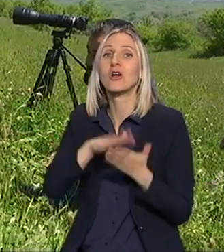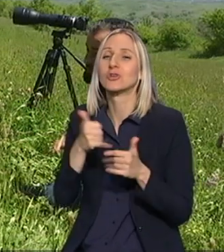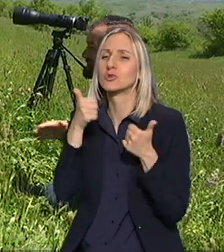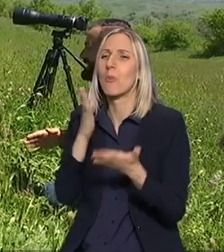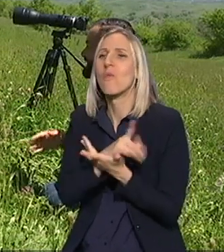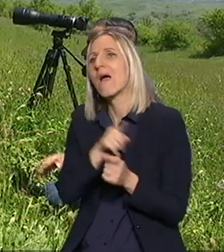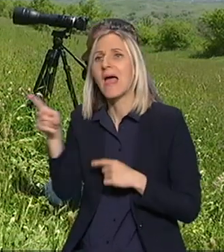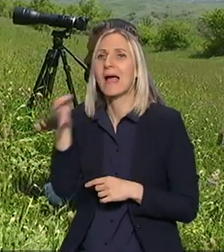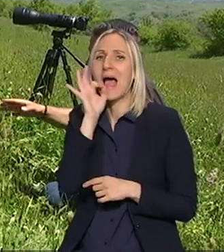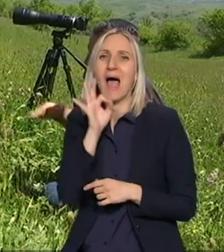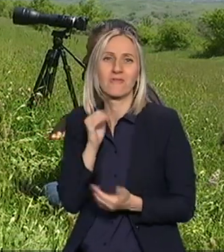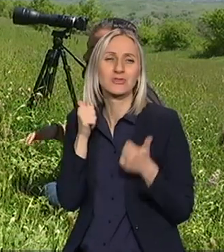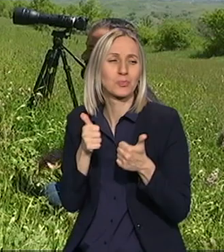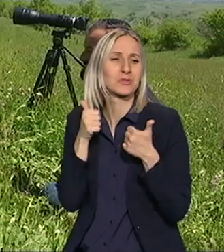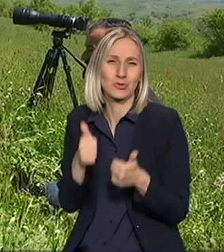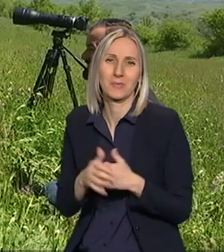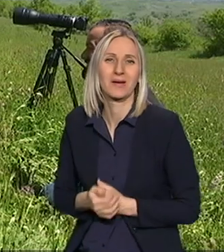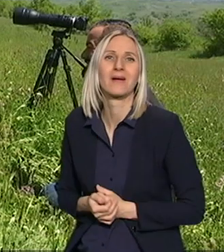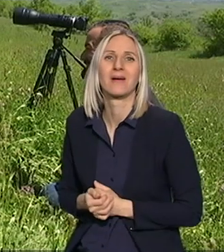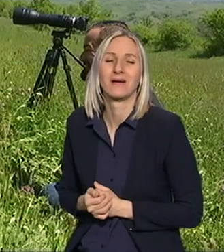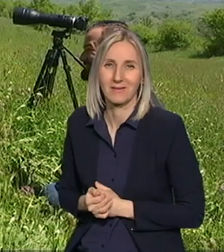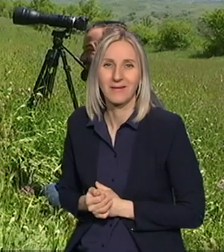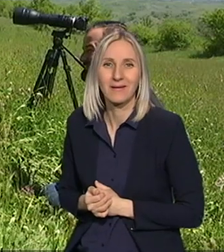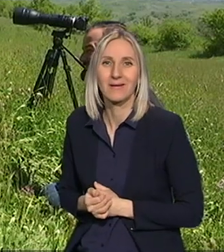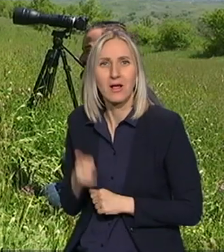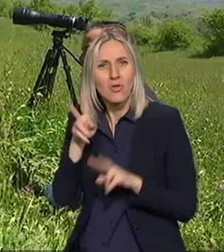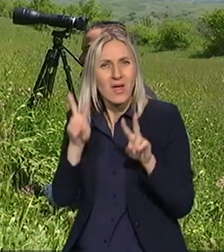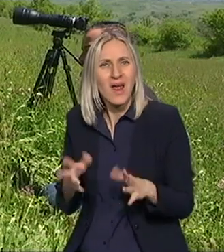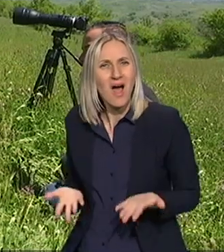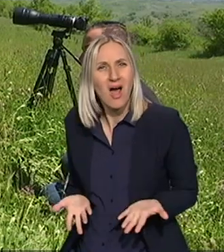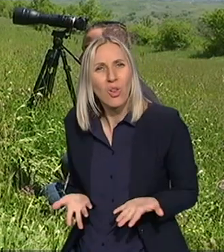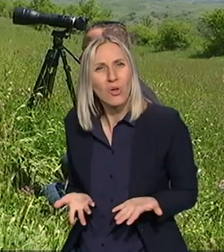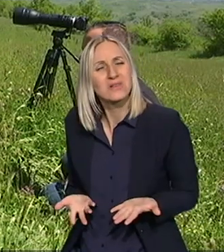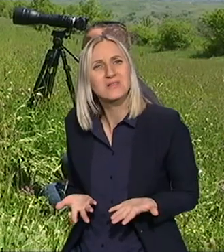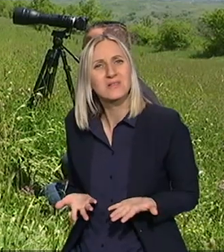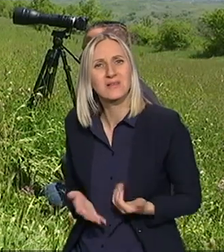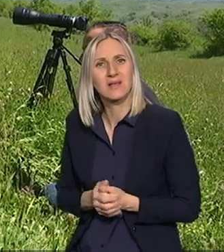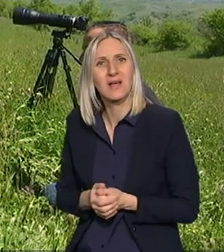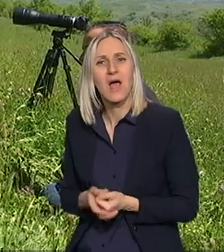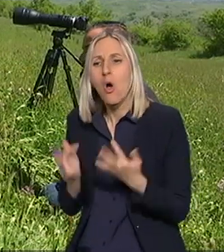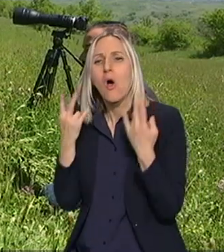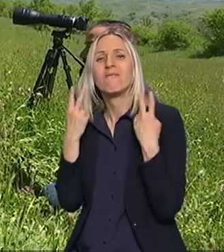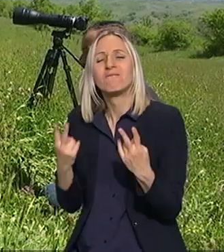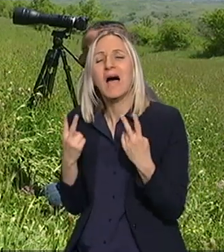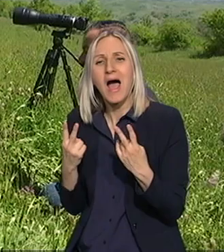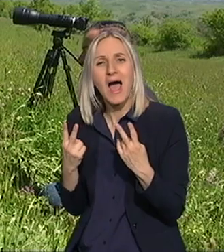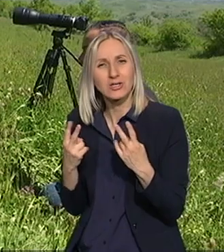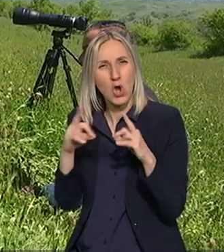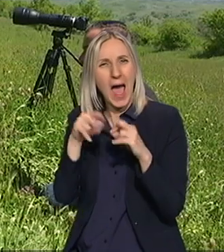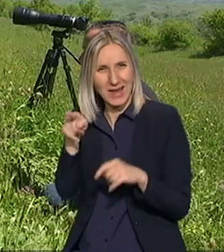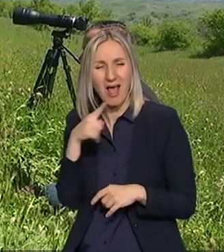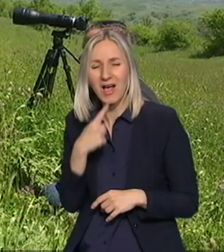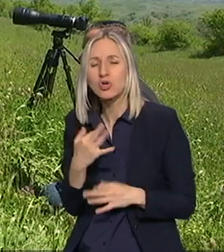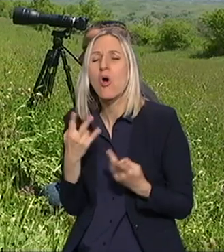je super, uvek zove na kafu, tako da se dopunju. To je realnost. Znači, to je, važno je naš uticaj na decu, kako šta im